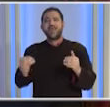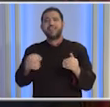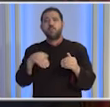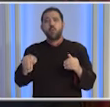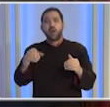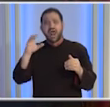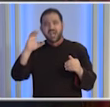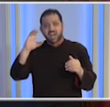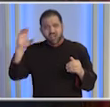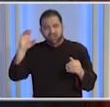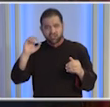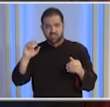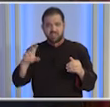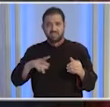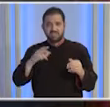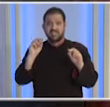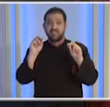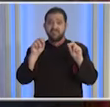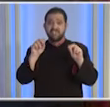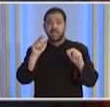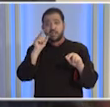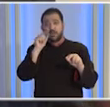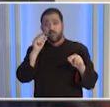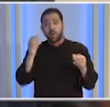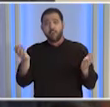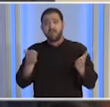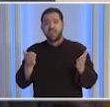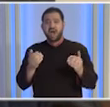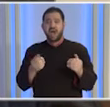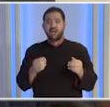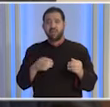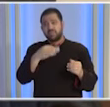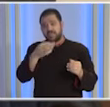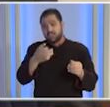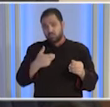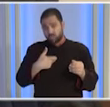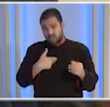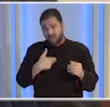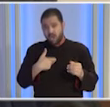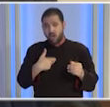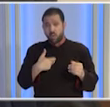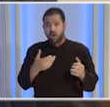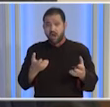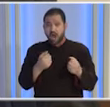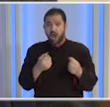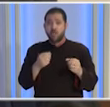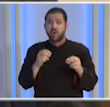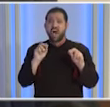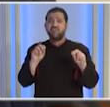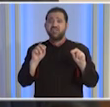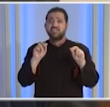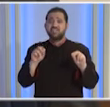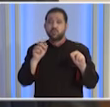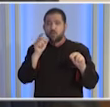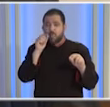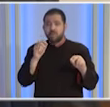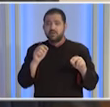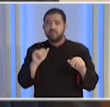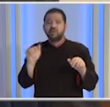creștină. Sunt învățate de cei care, să zic eu, au ca instructori și au ca învățători pe